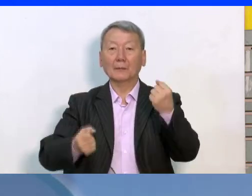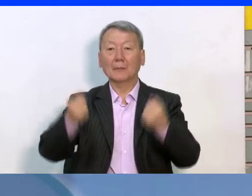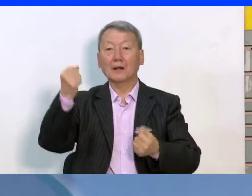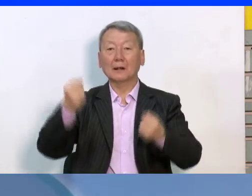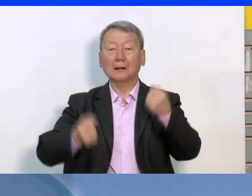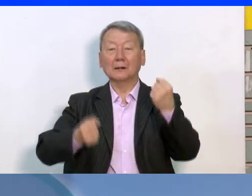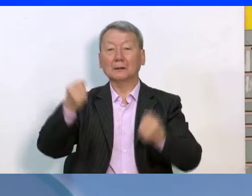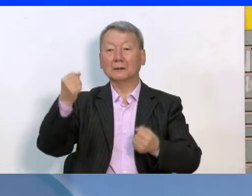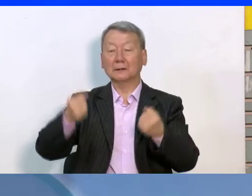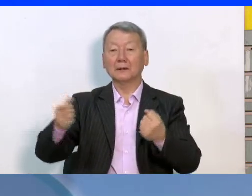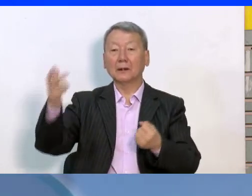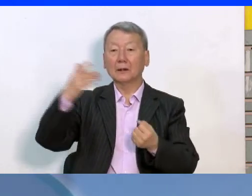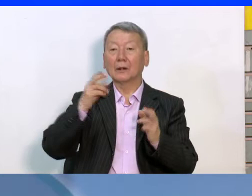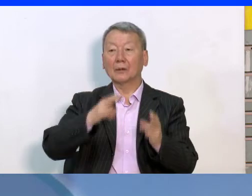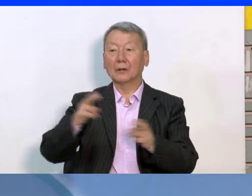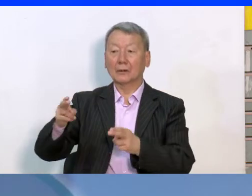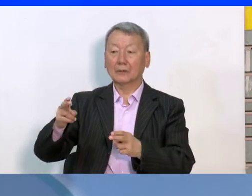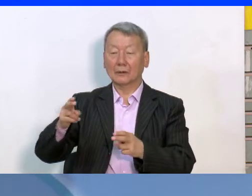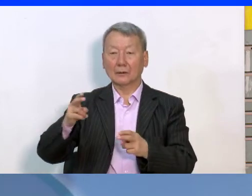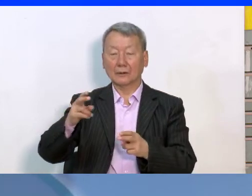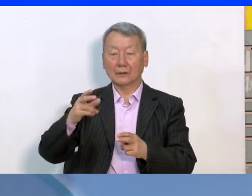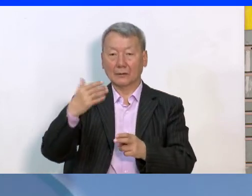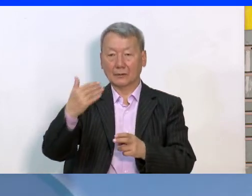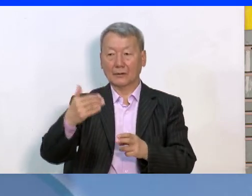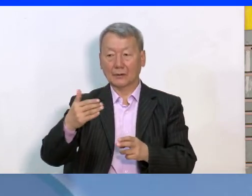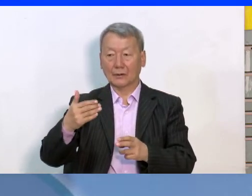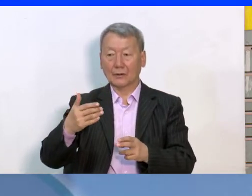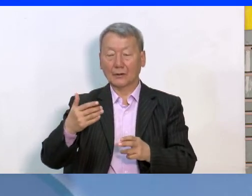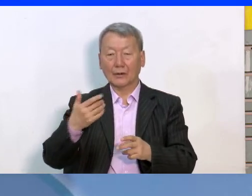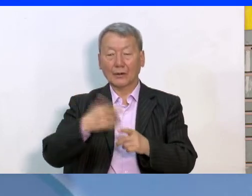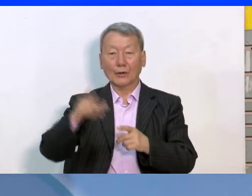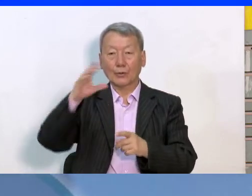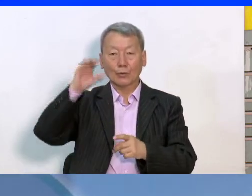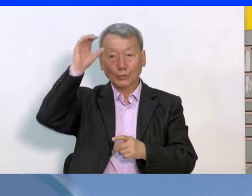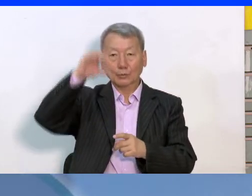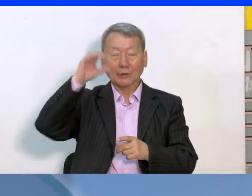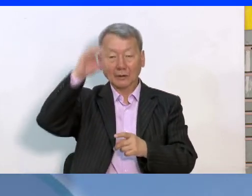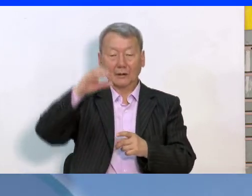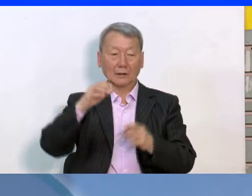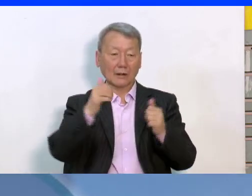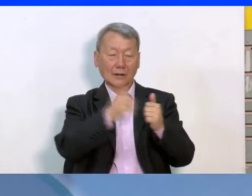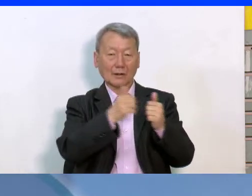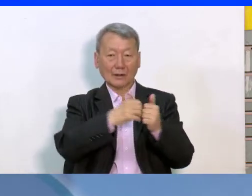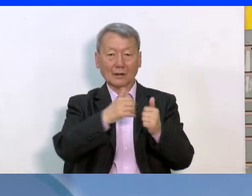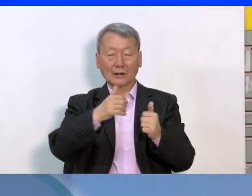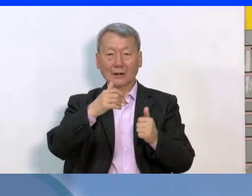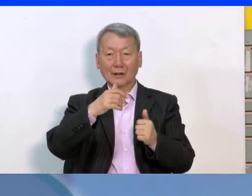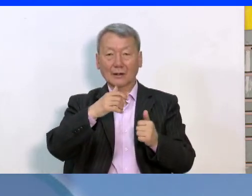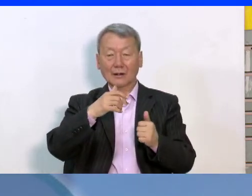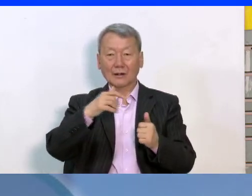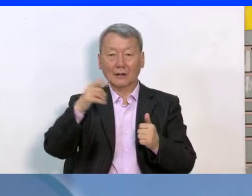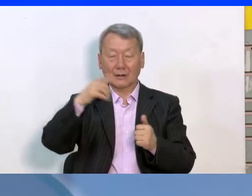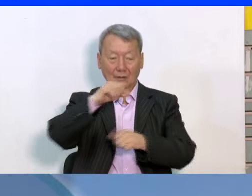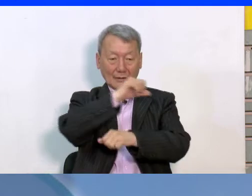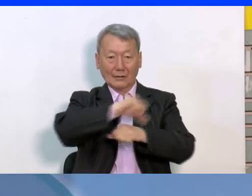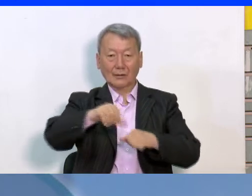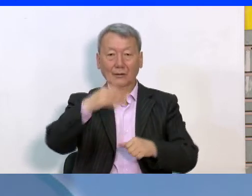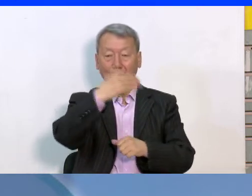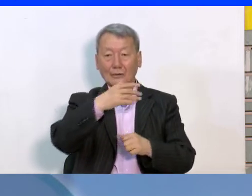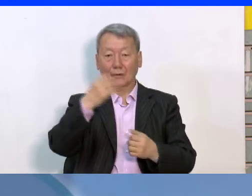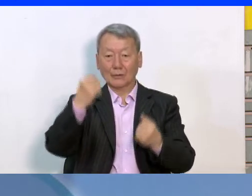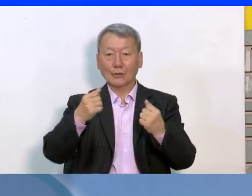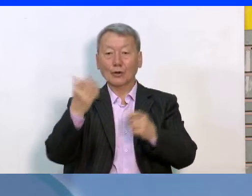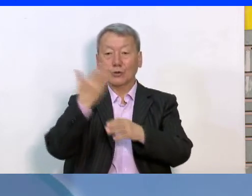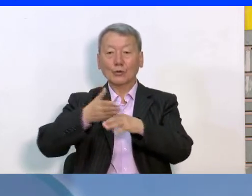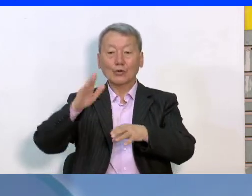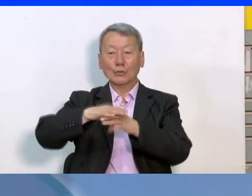кандай талап тартип болуп жатат? Айрыкча Эркештамдан чыккандар, Өзбекстандан, ошол облус аймагынан чектеш чек ара аймактарынан өткөн жүк